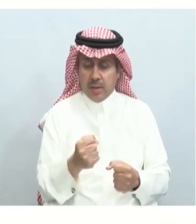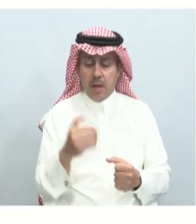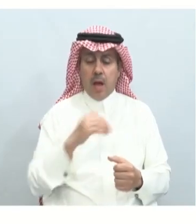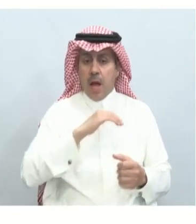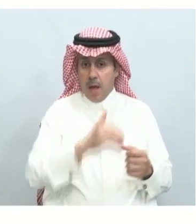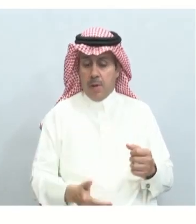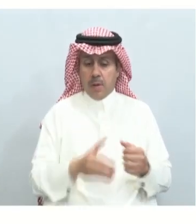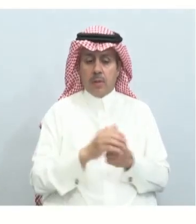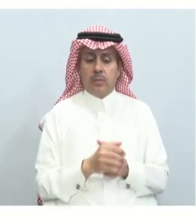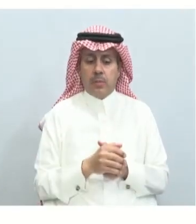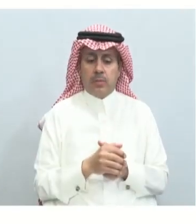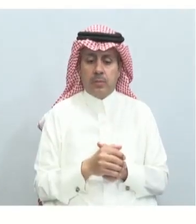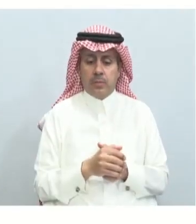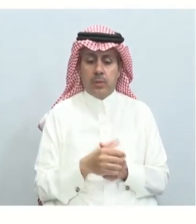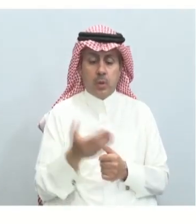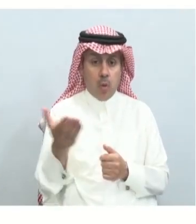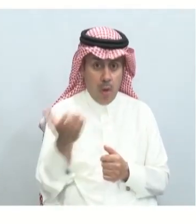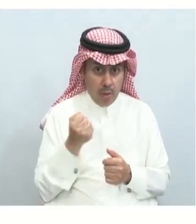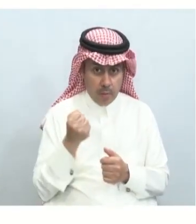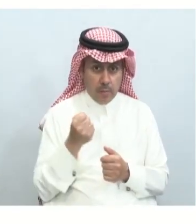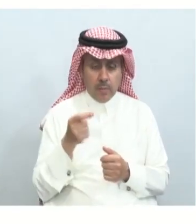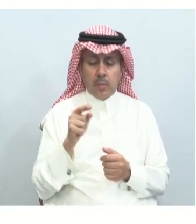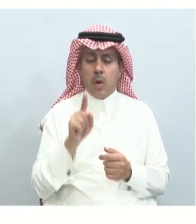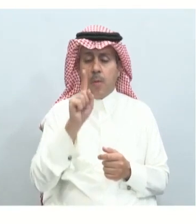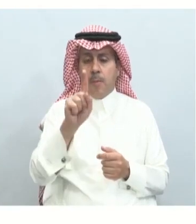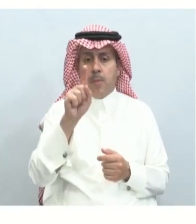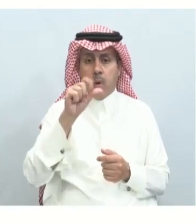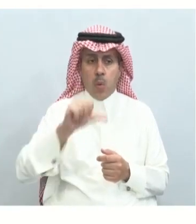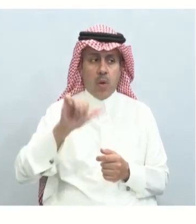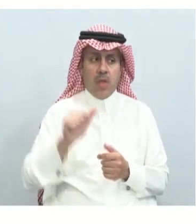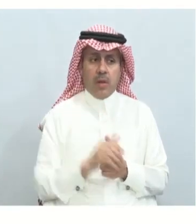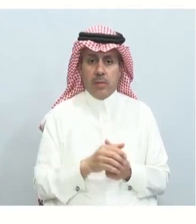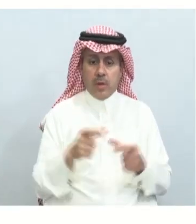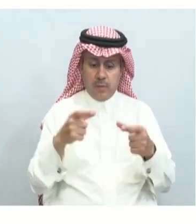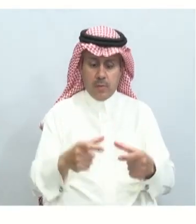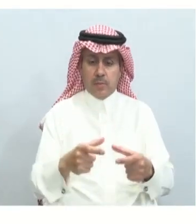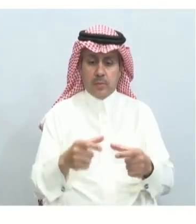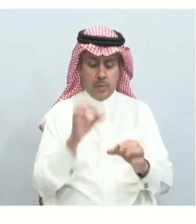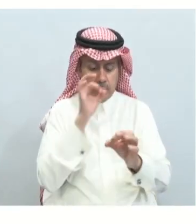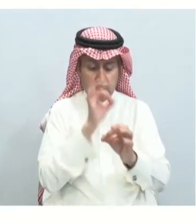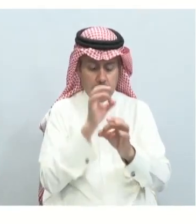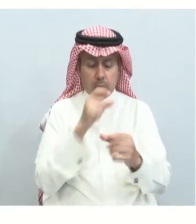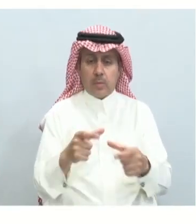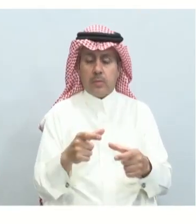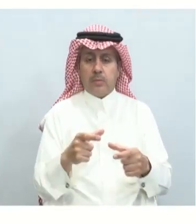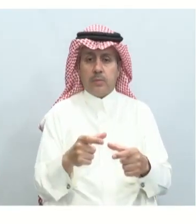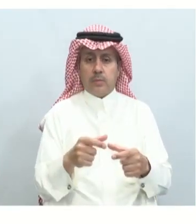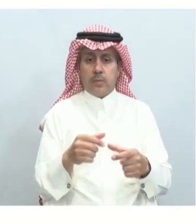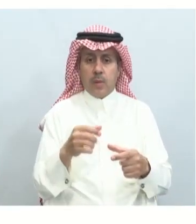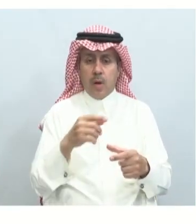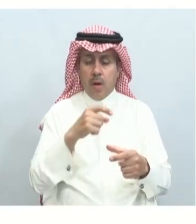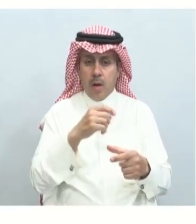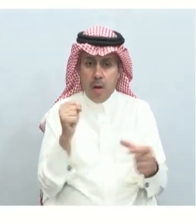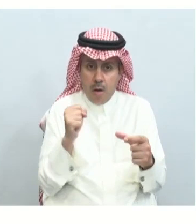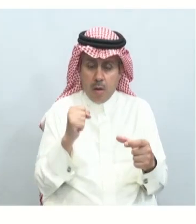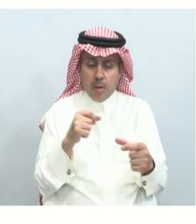وارد اذا يؤخذ تؤخذ البويضه وتوضع في هذا الاناء تحت المجهر وفي درجه حراره